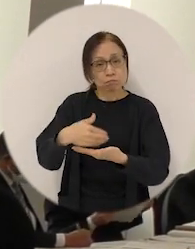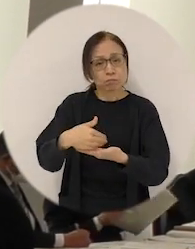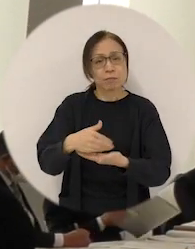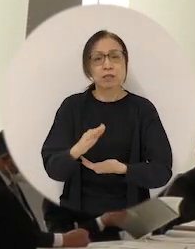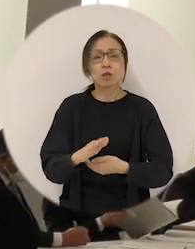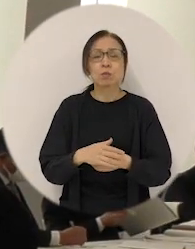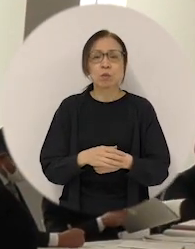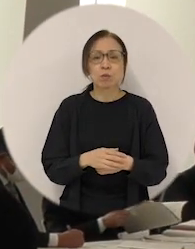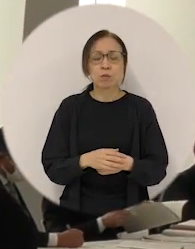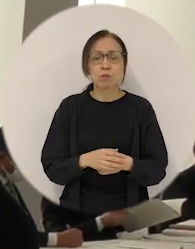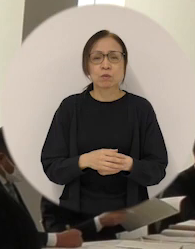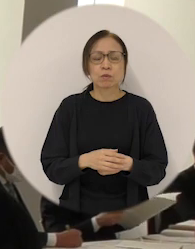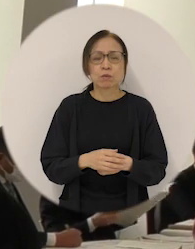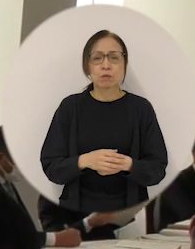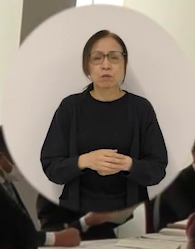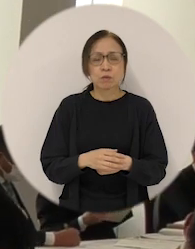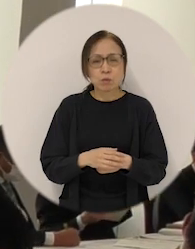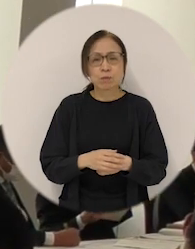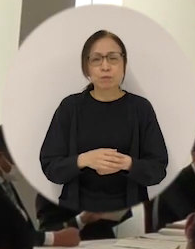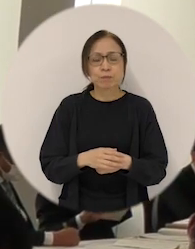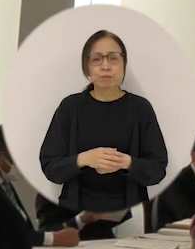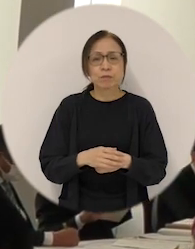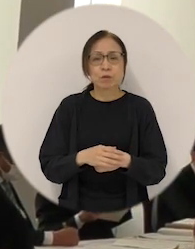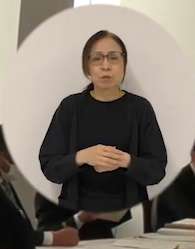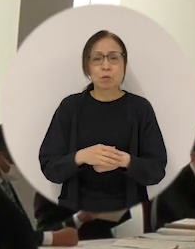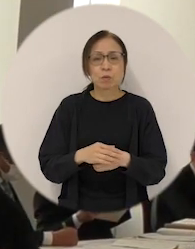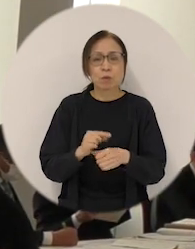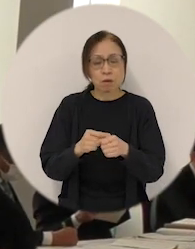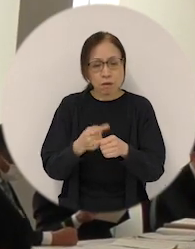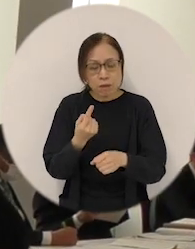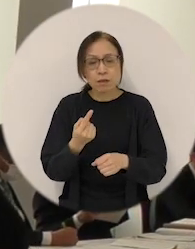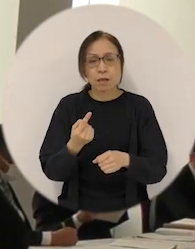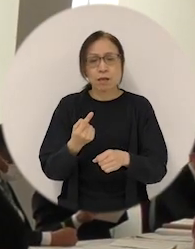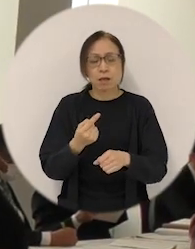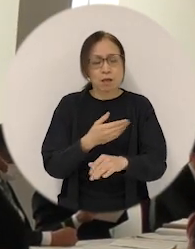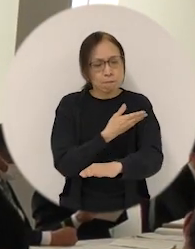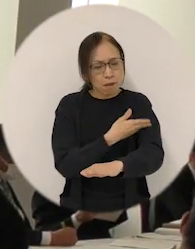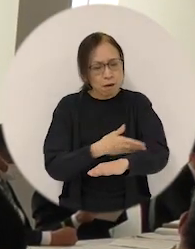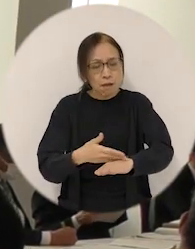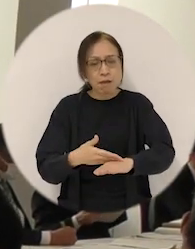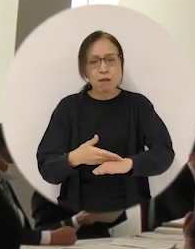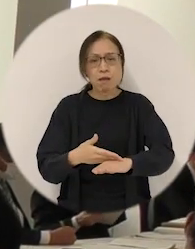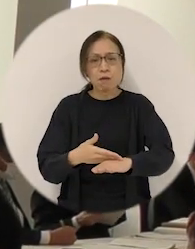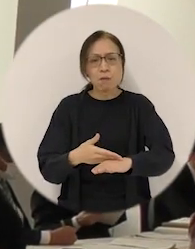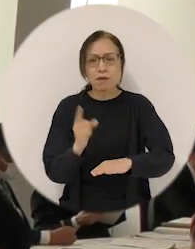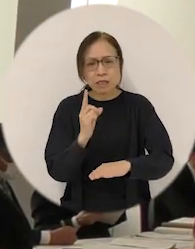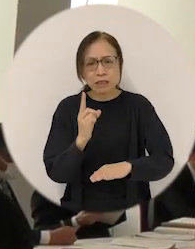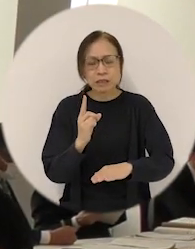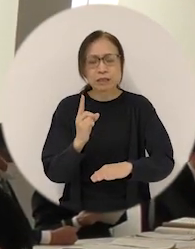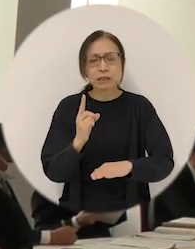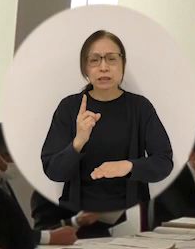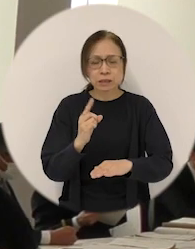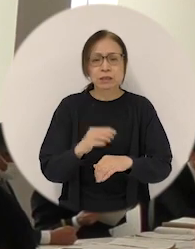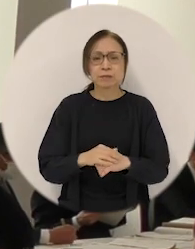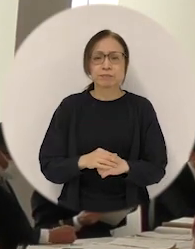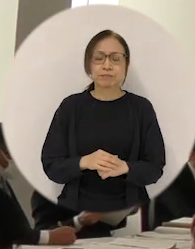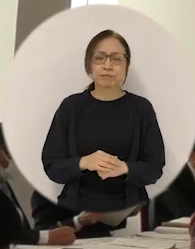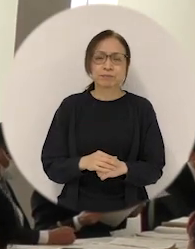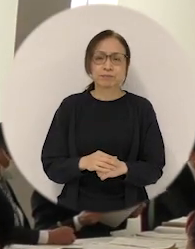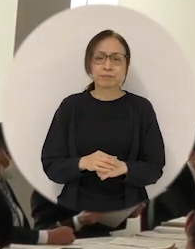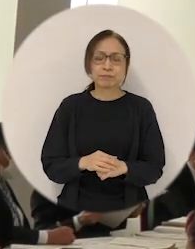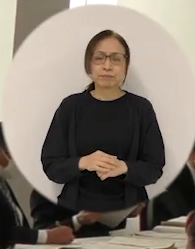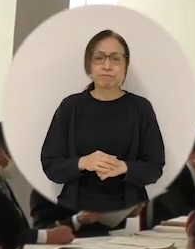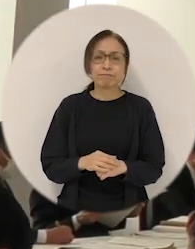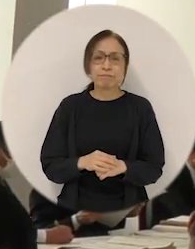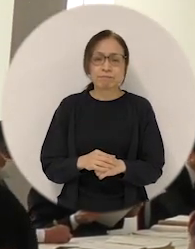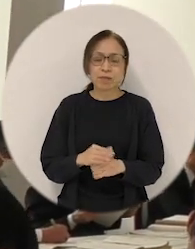どういった経緯でこういう事業をやろうというふうに出てきたんでしょうか。それは